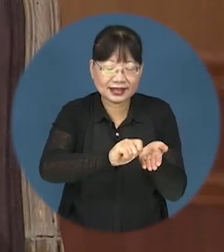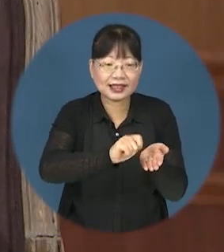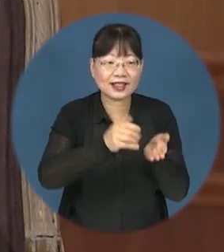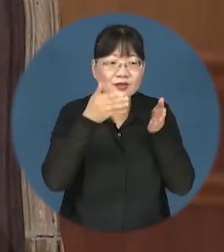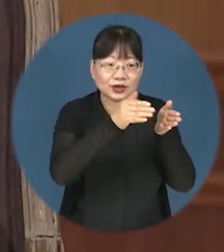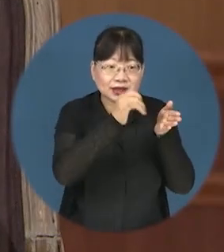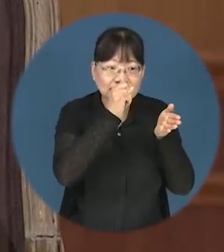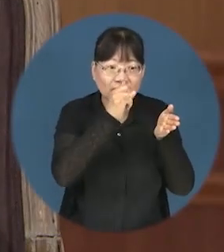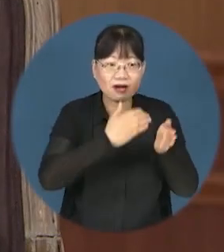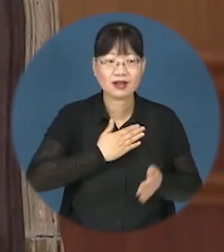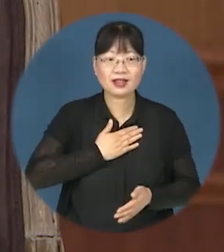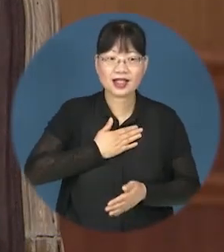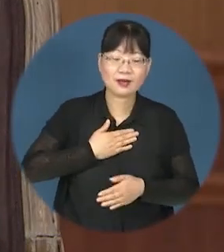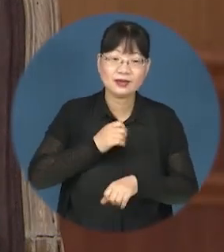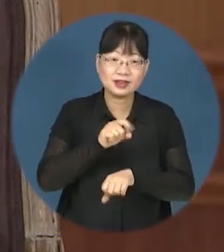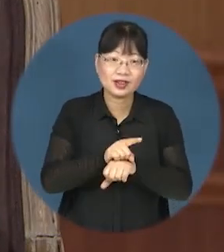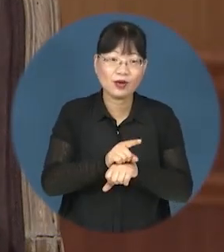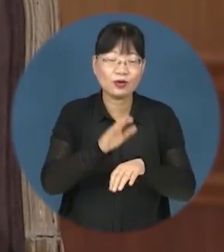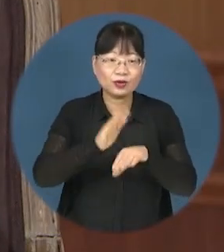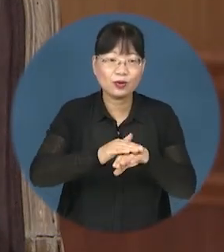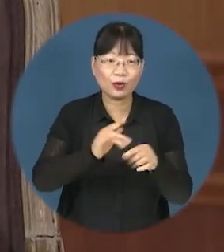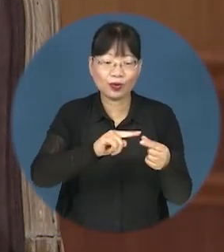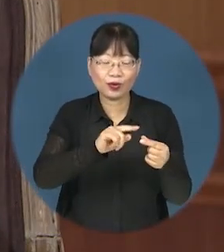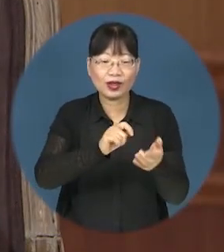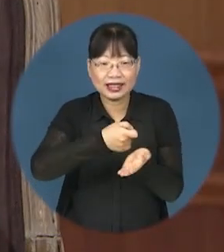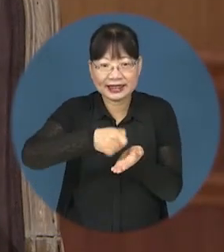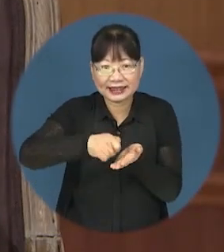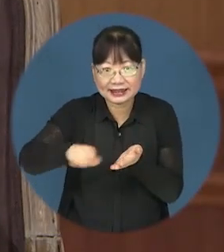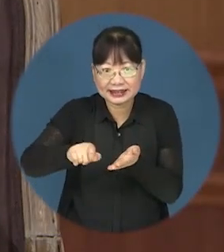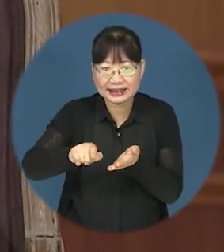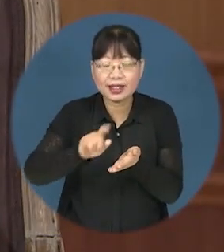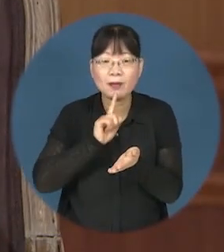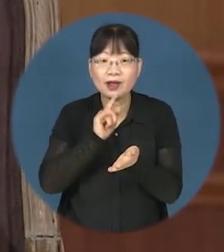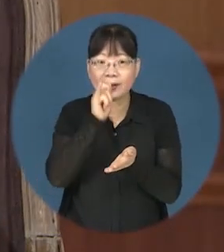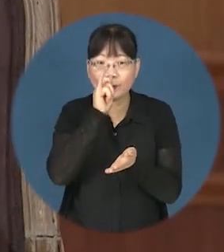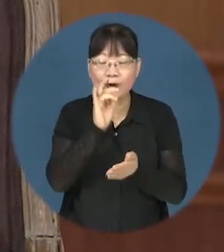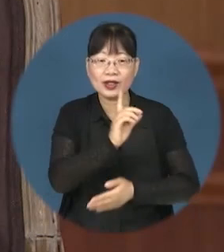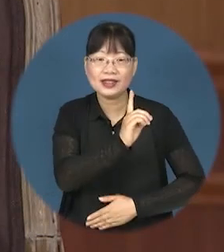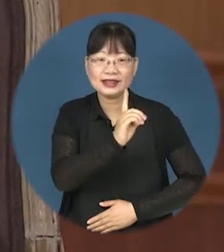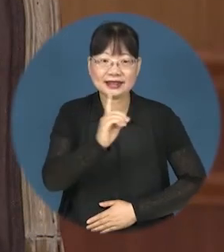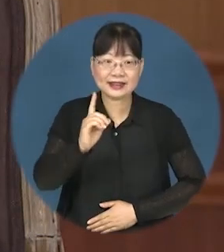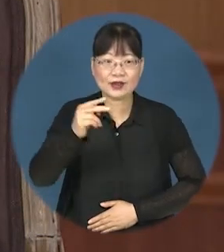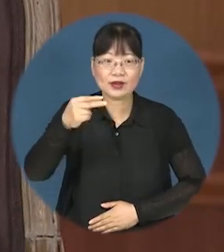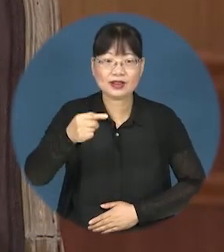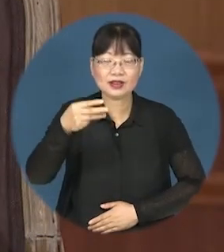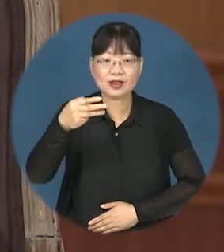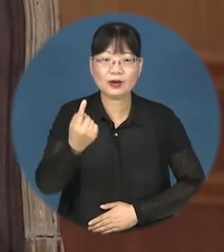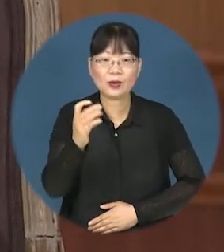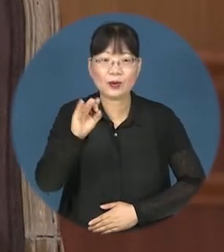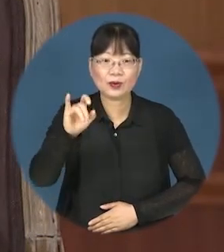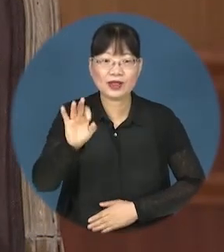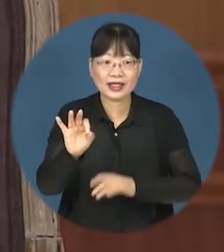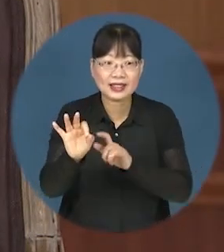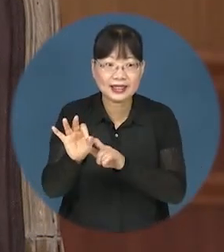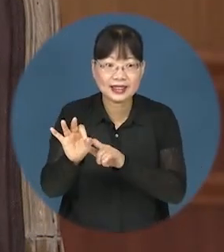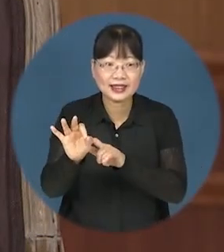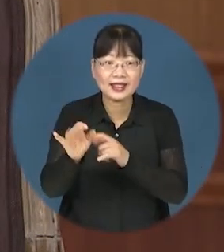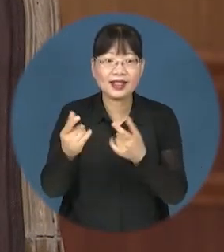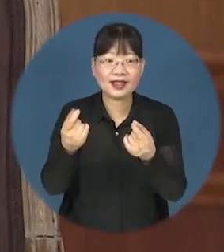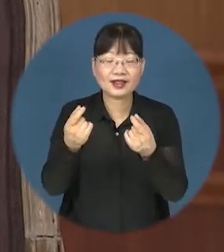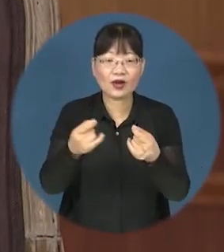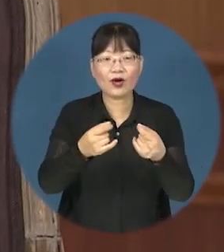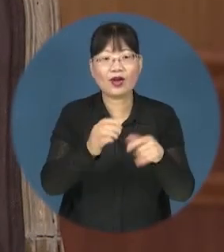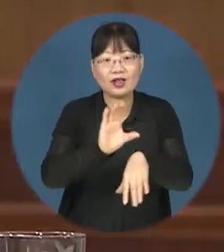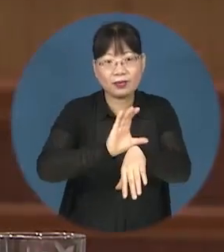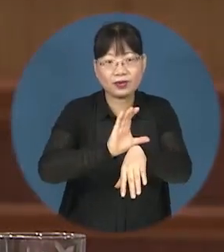들어 있다라고 해서 감성 손글씨 라고도 하고요 요즘에는 또 디지털 드로잉 이라고 해서 1 빼 들어도 작업을 많이